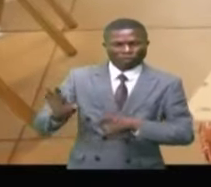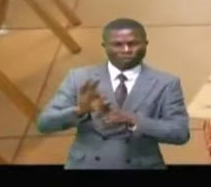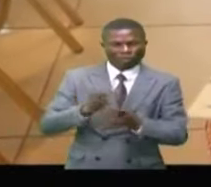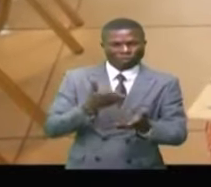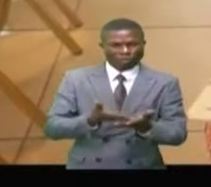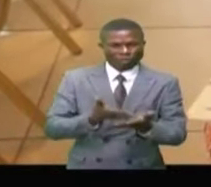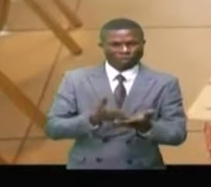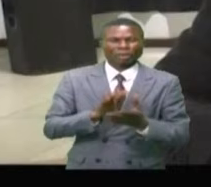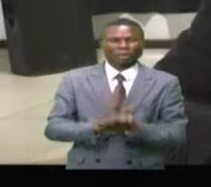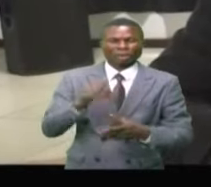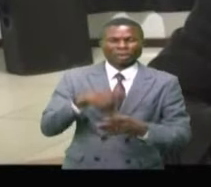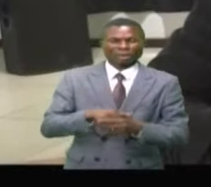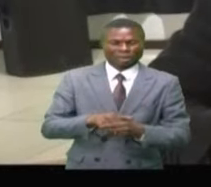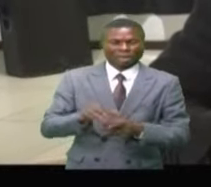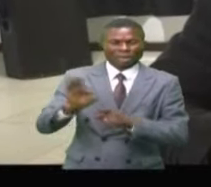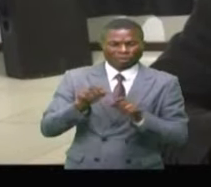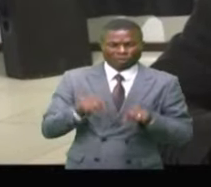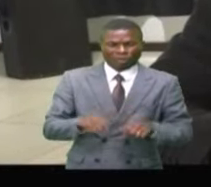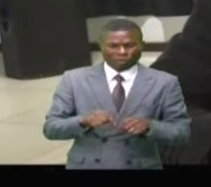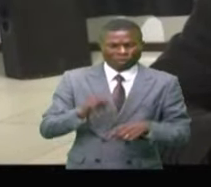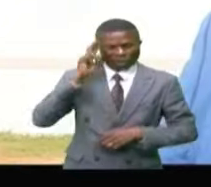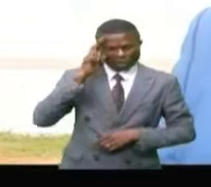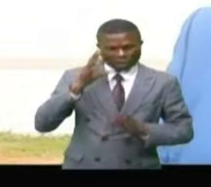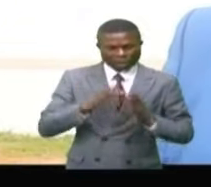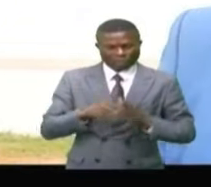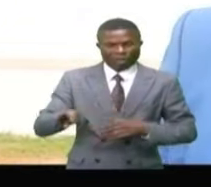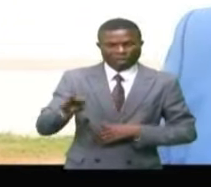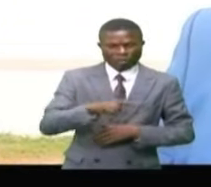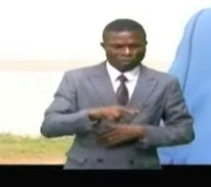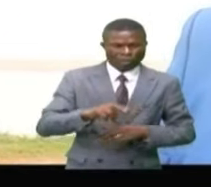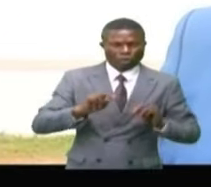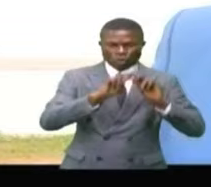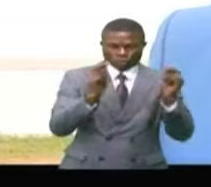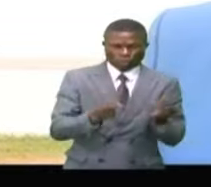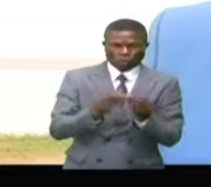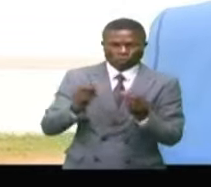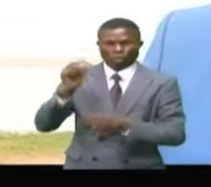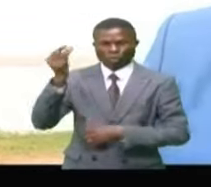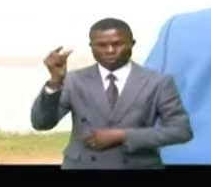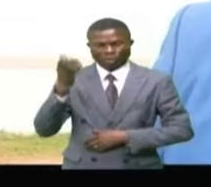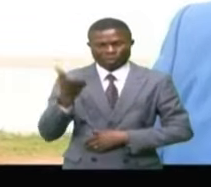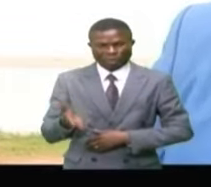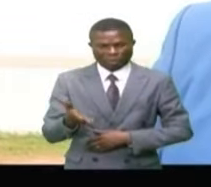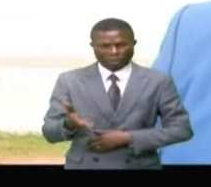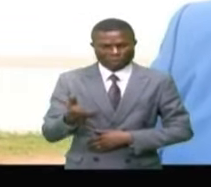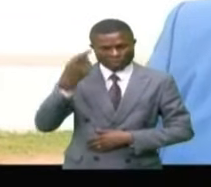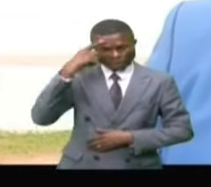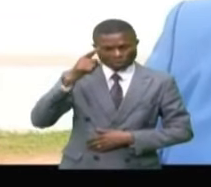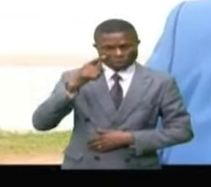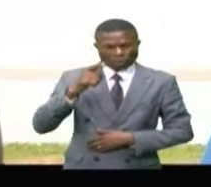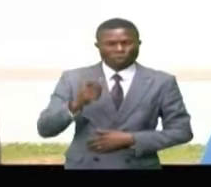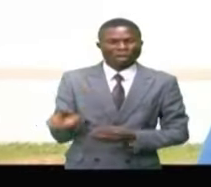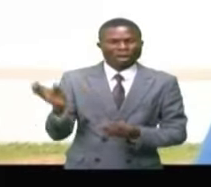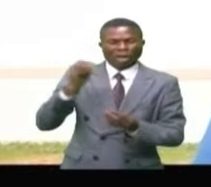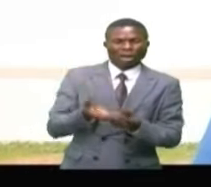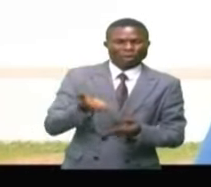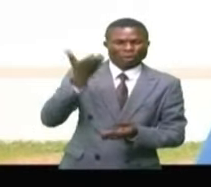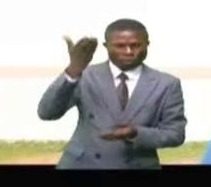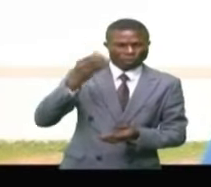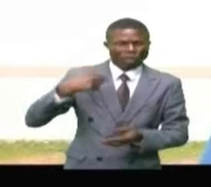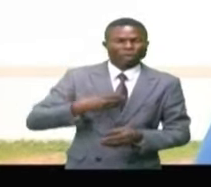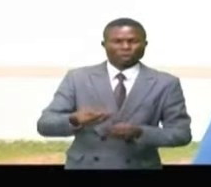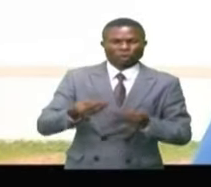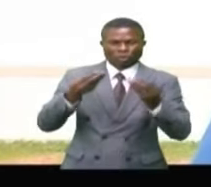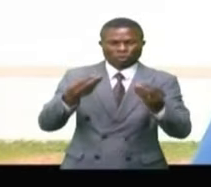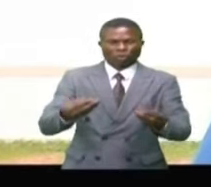À travers cette réunion, il était question de réfléchir ensemble avec les coopératives minières sur les recommandations pratiques que nous devons